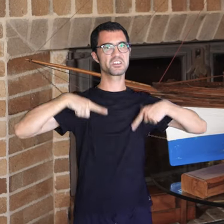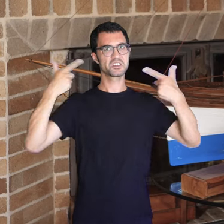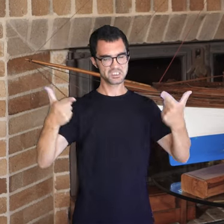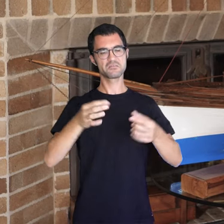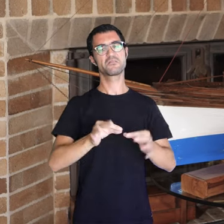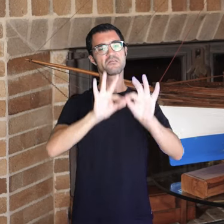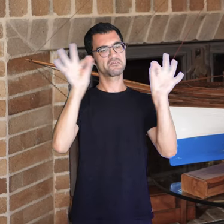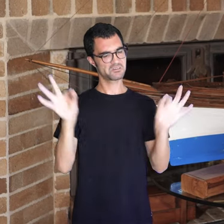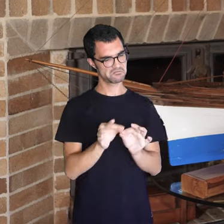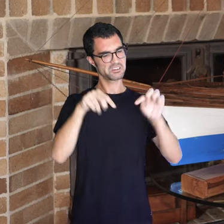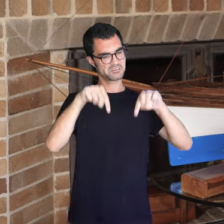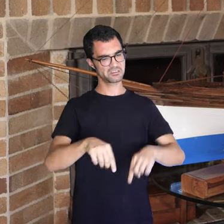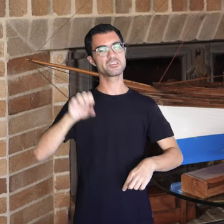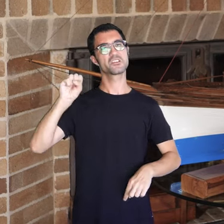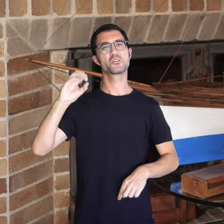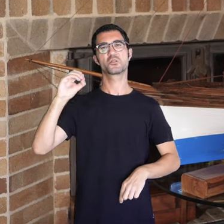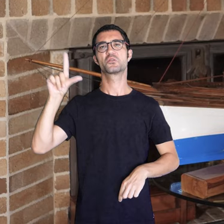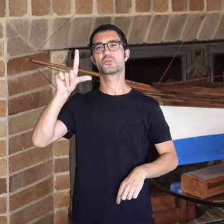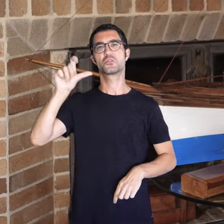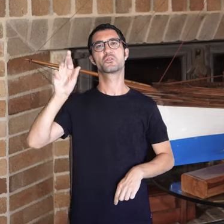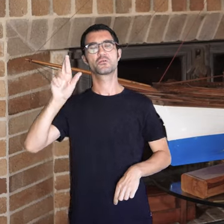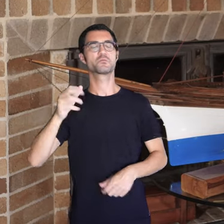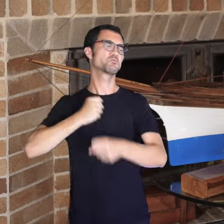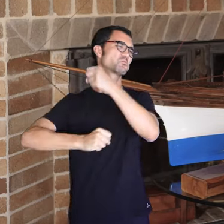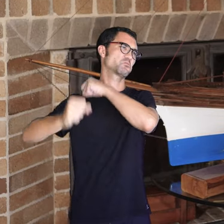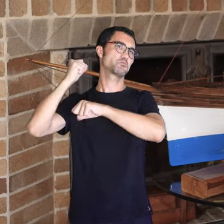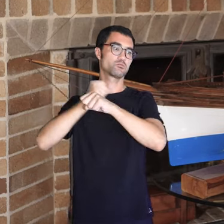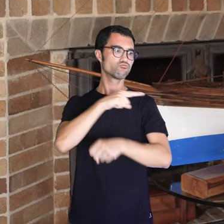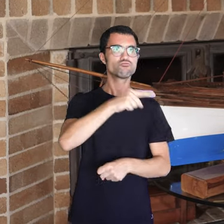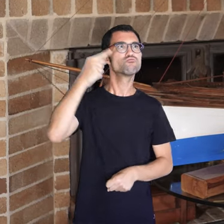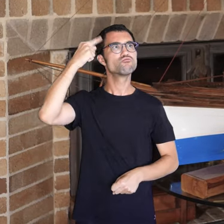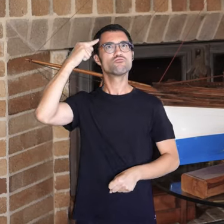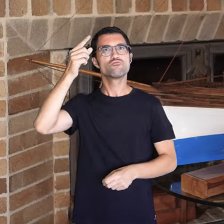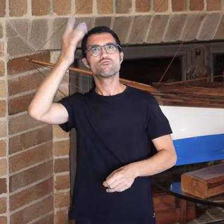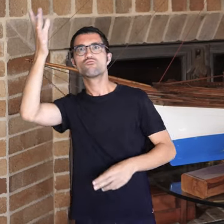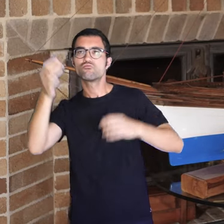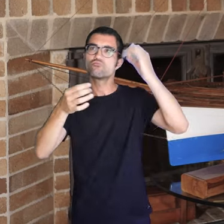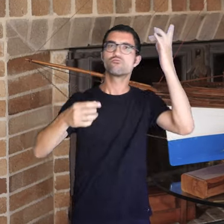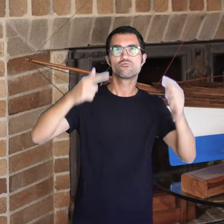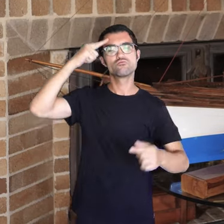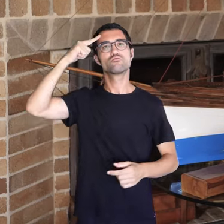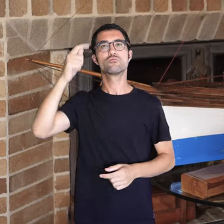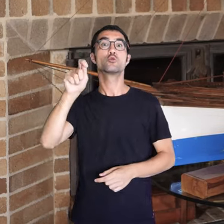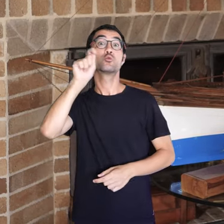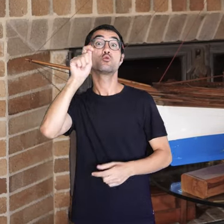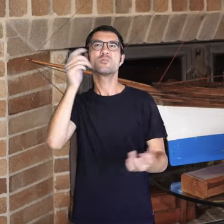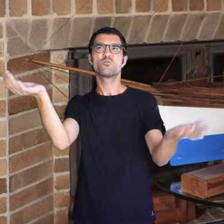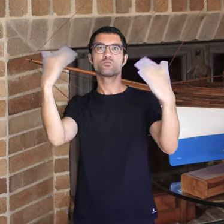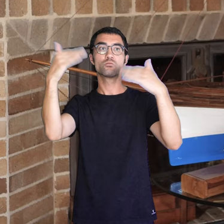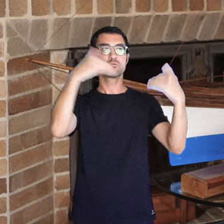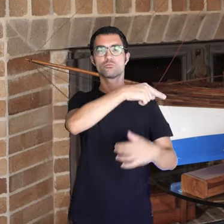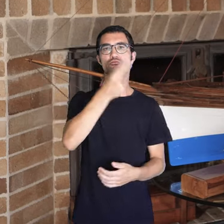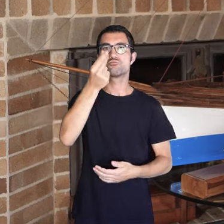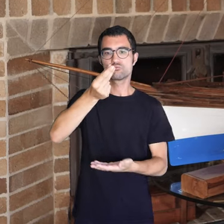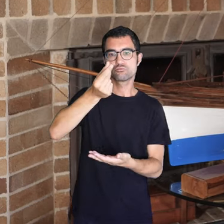seva família fa uns anys i tenia molta iniciativa per coses relacionades amb turisme. Sé